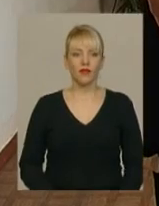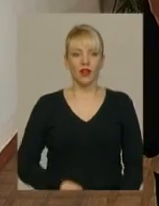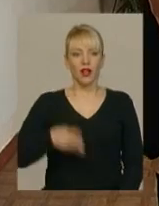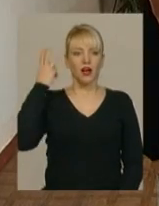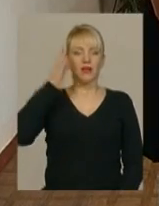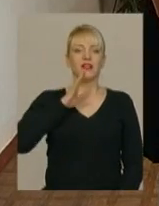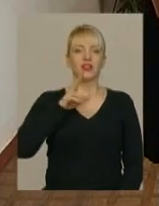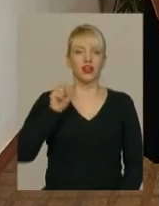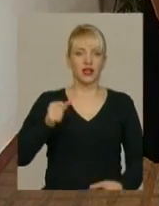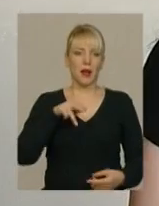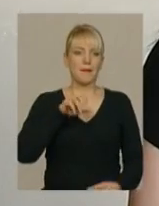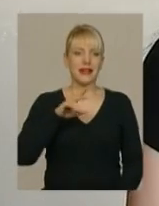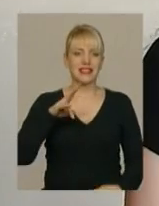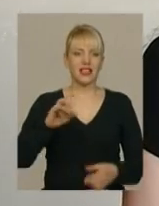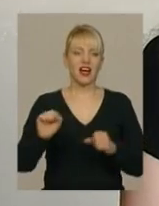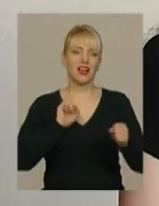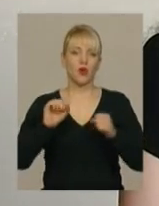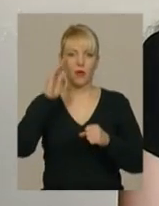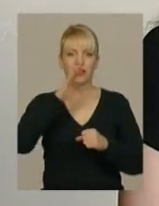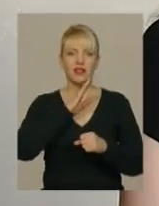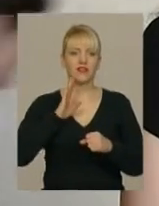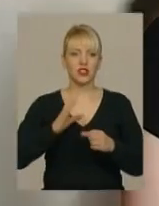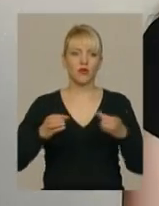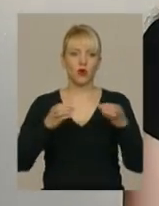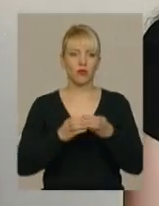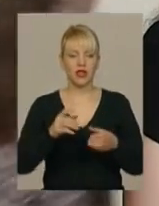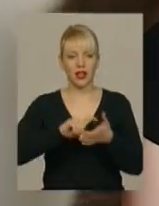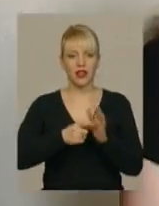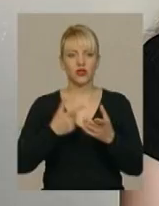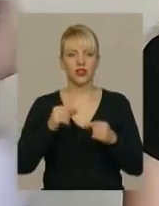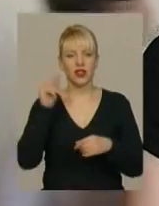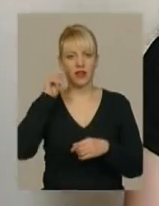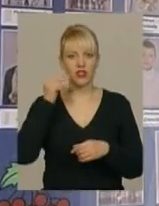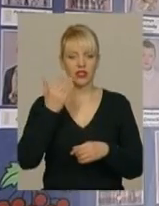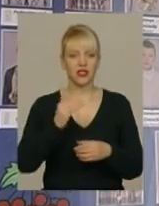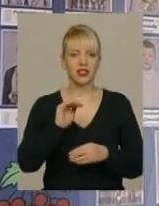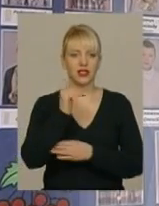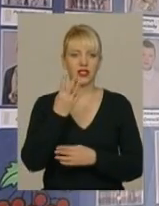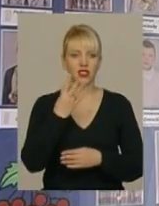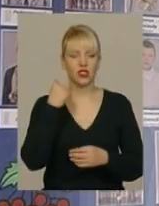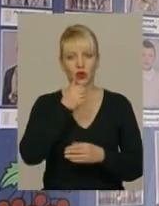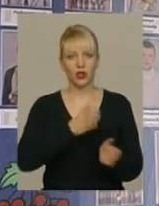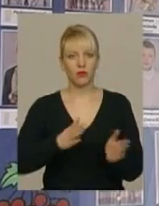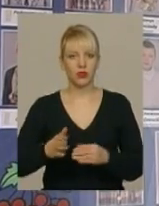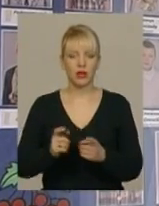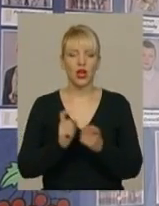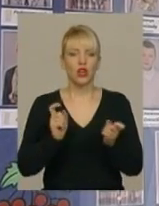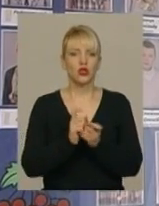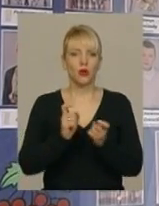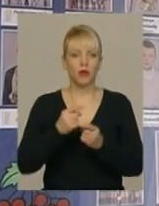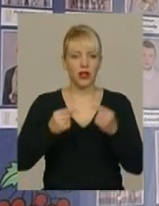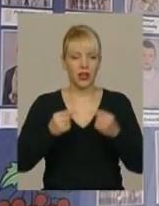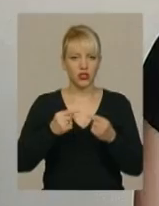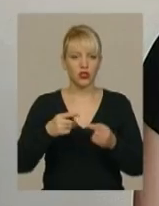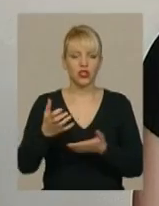Хмельничанка Алла Пастернак керує батьківським комітетом класу, де навчається її дитина четвертий рік поспіль. Каже, суперечок через кошти на зборах не